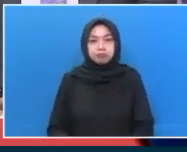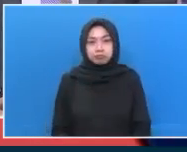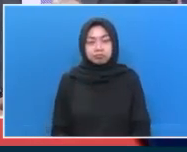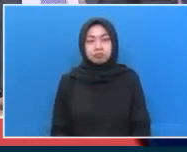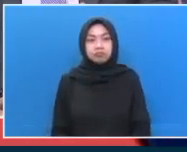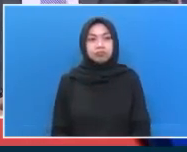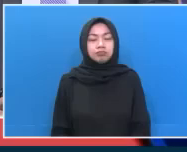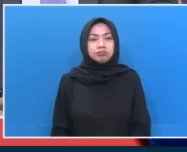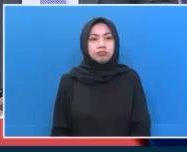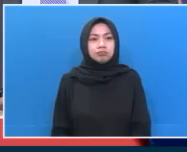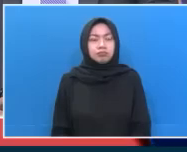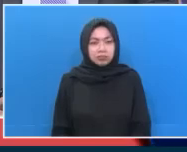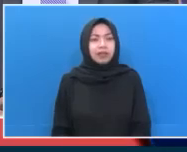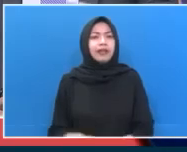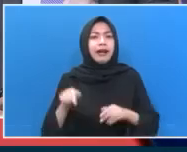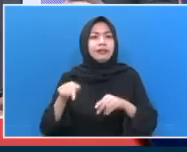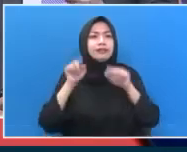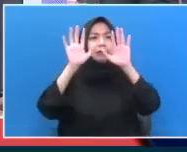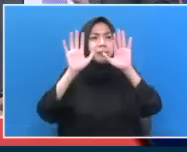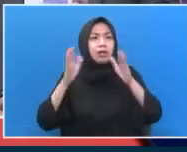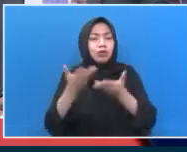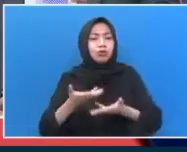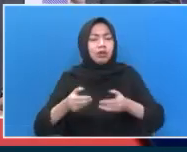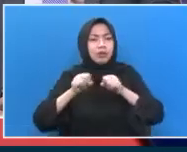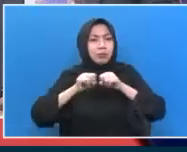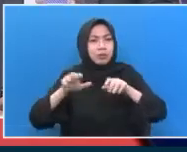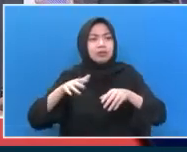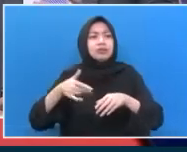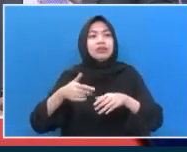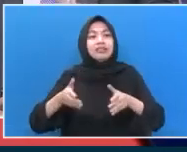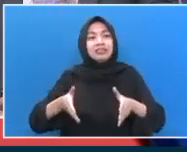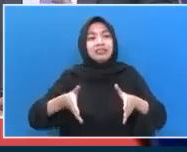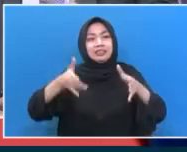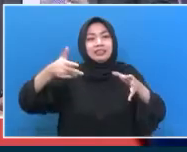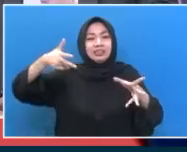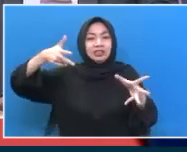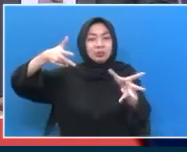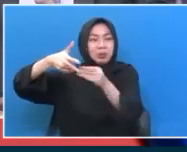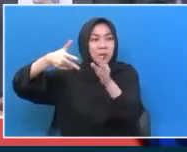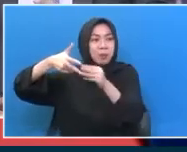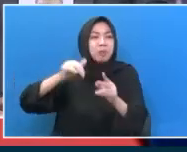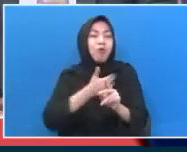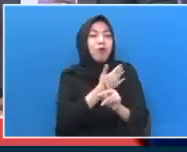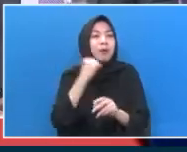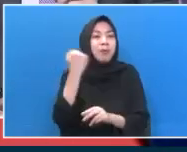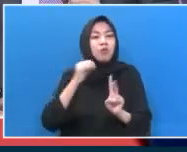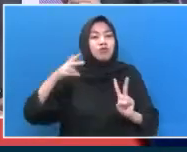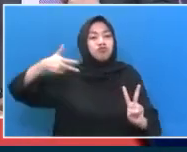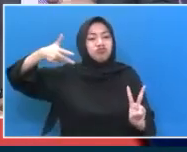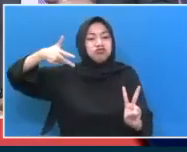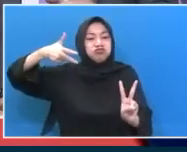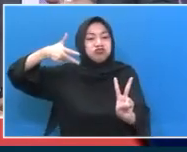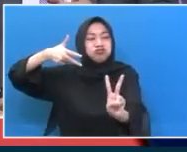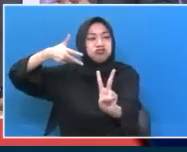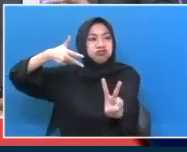beredar di masyarakat dari rekaman CCTV ini ditemukan terakhir kali korban bersama dengan pelaku Apakah dengan